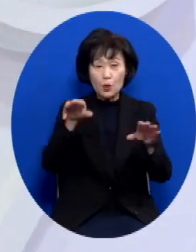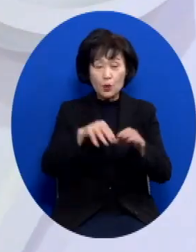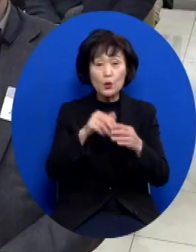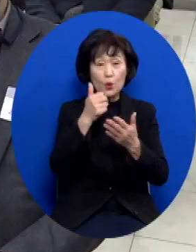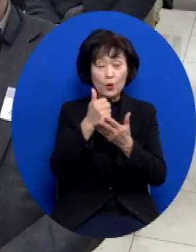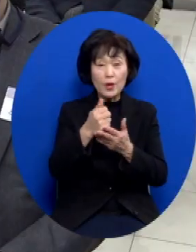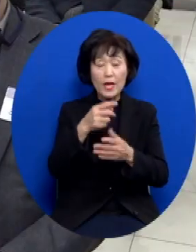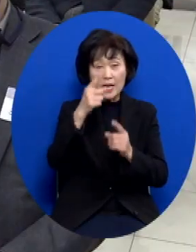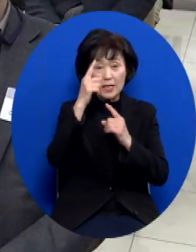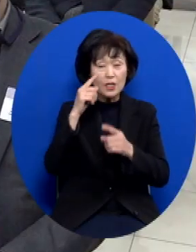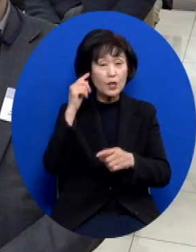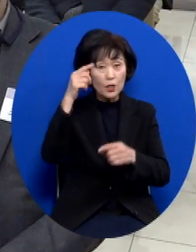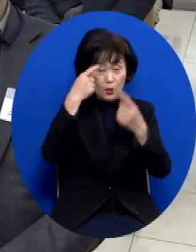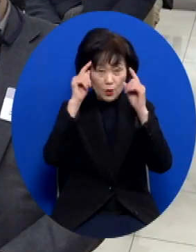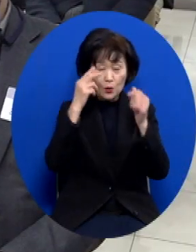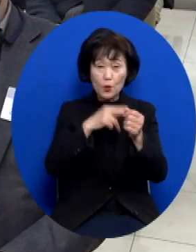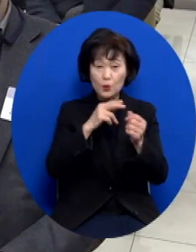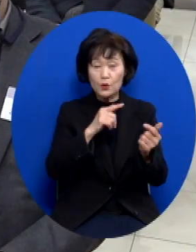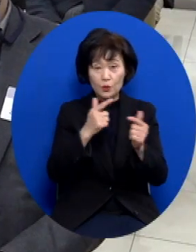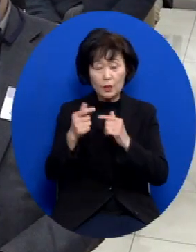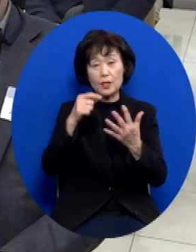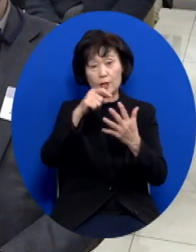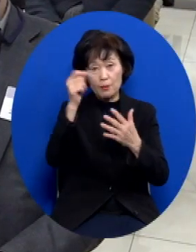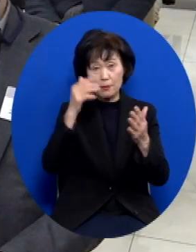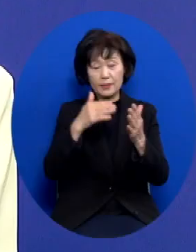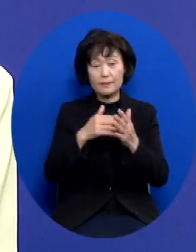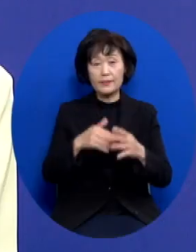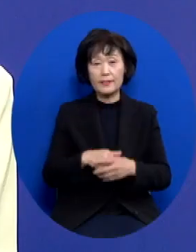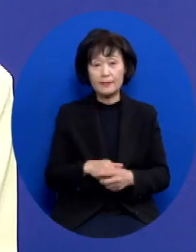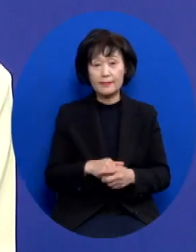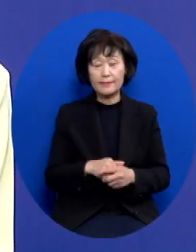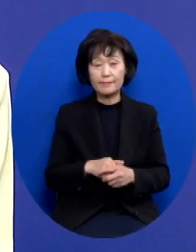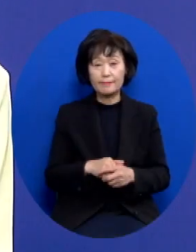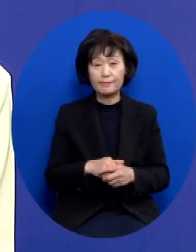총신대 이종민 교수 등을 선임했습니다.